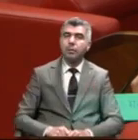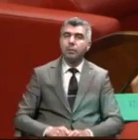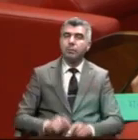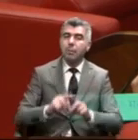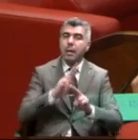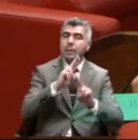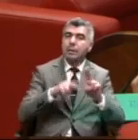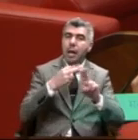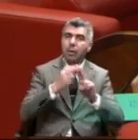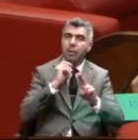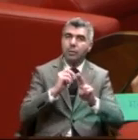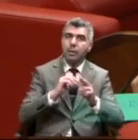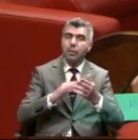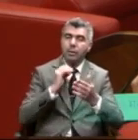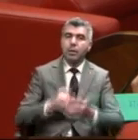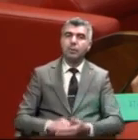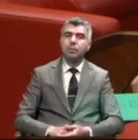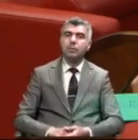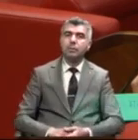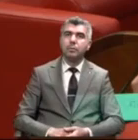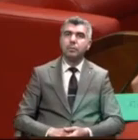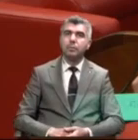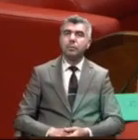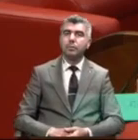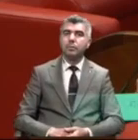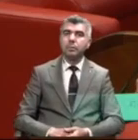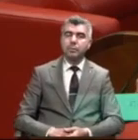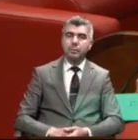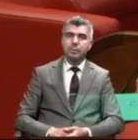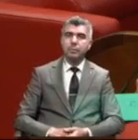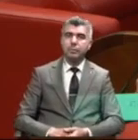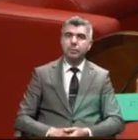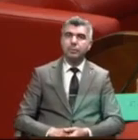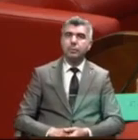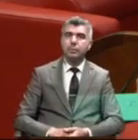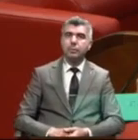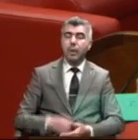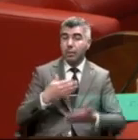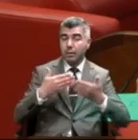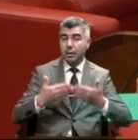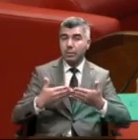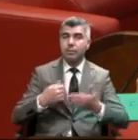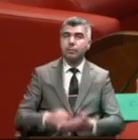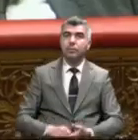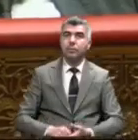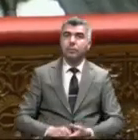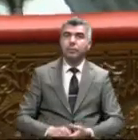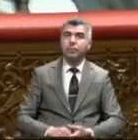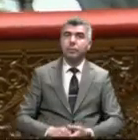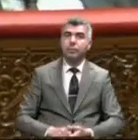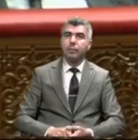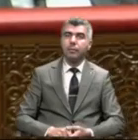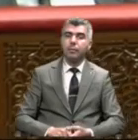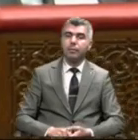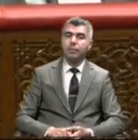تنجاوب مع راسي باش ترتاح الان الان انا بالنسبه لي انا